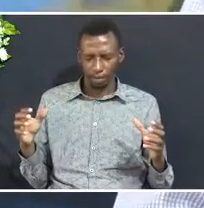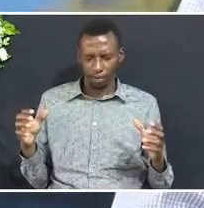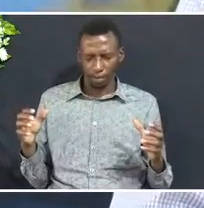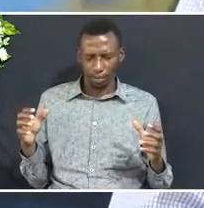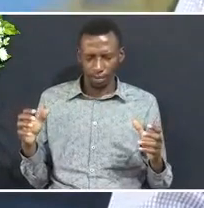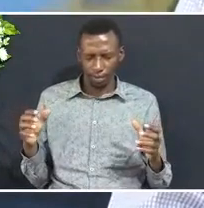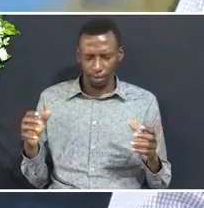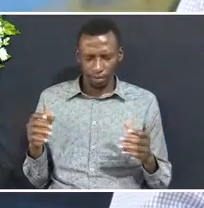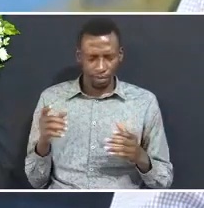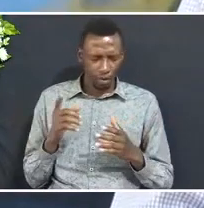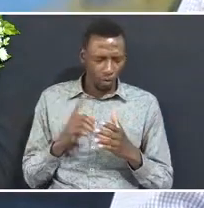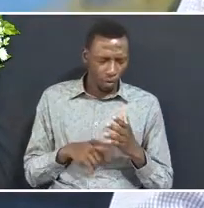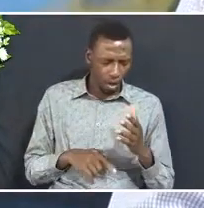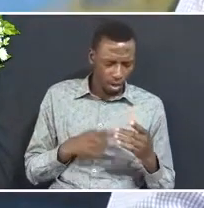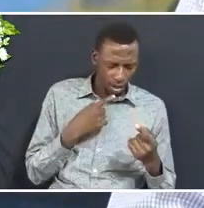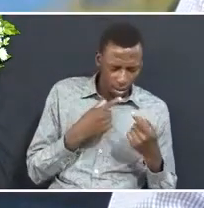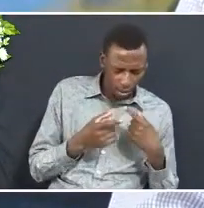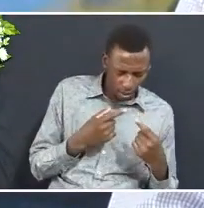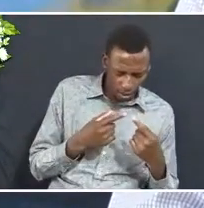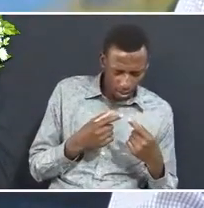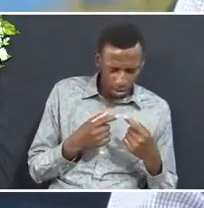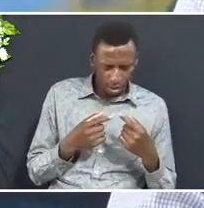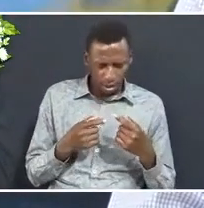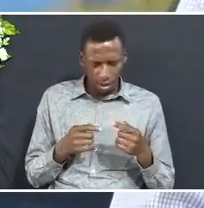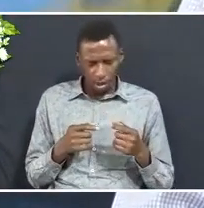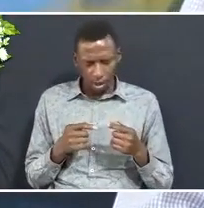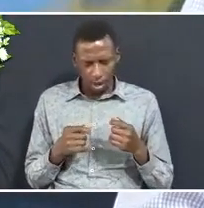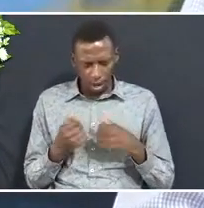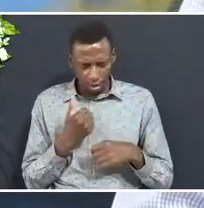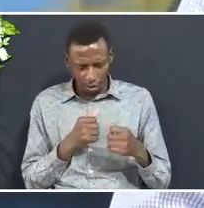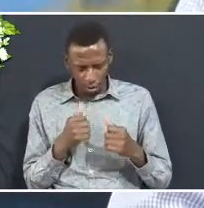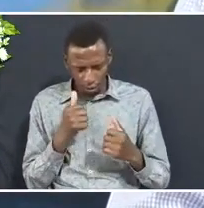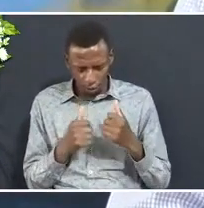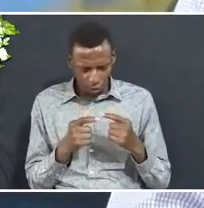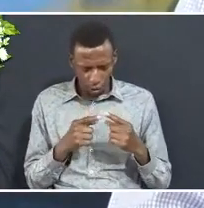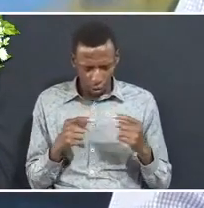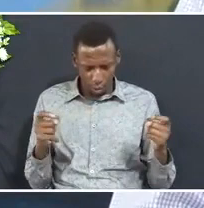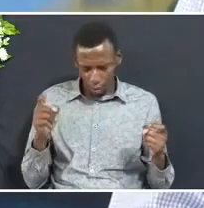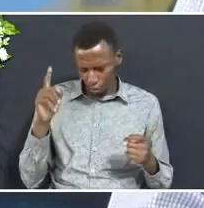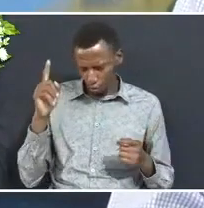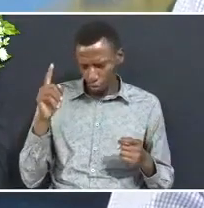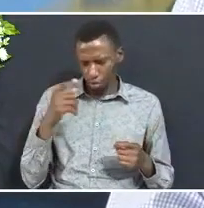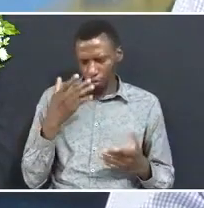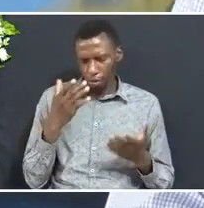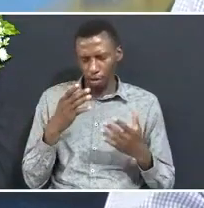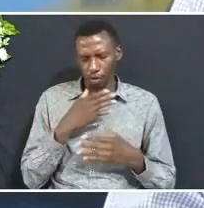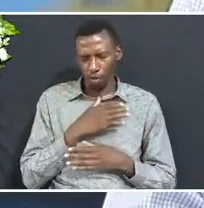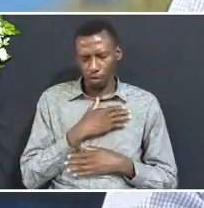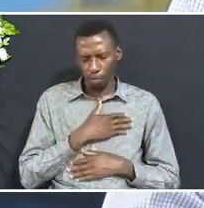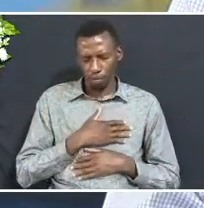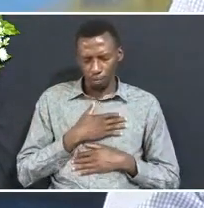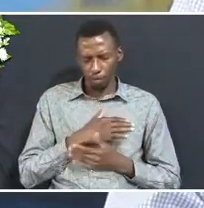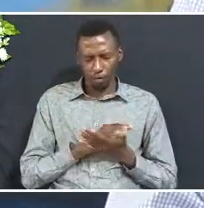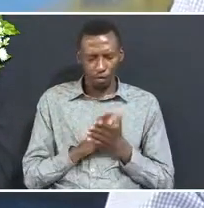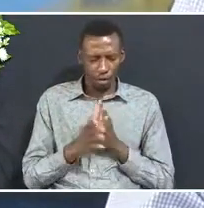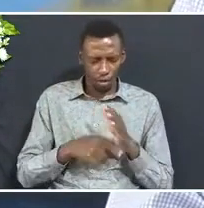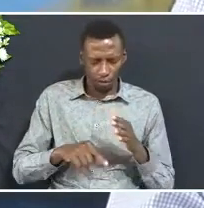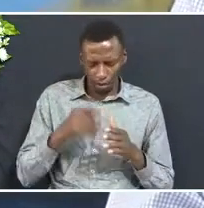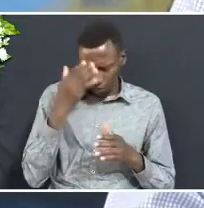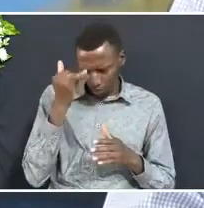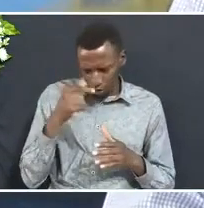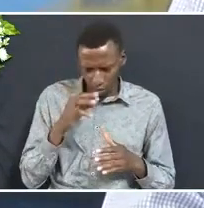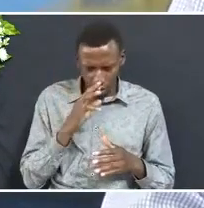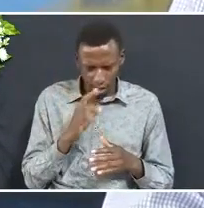tulinena ama tulitenda kinyume na mapenzi yako Baba, utukumbatie na utusamee, maana sisi ni watu